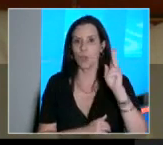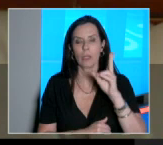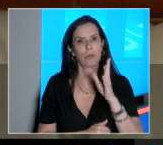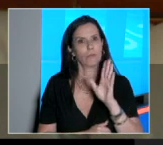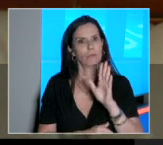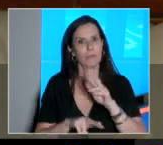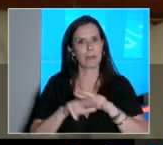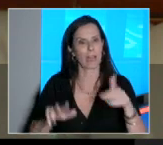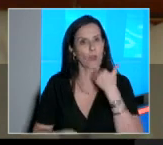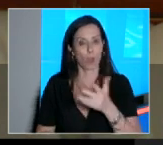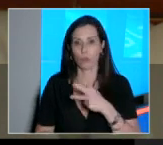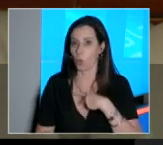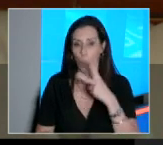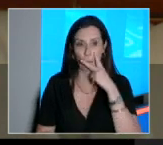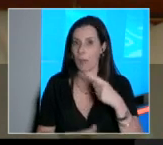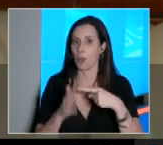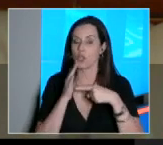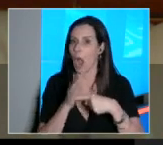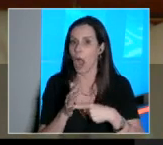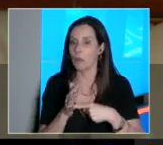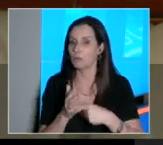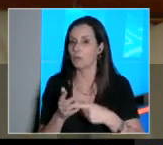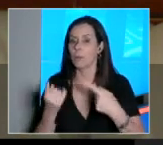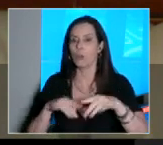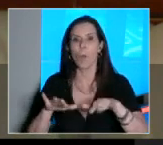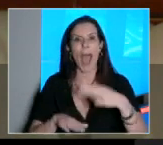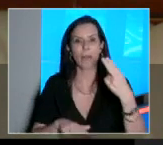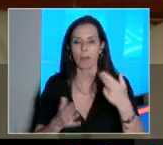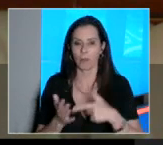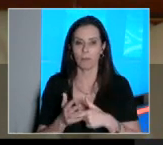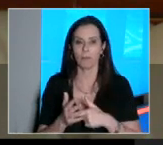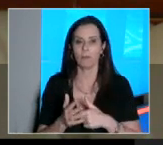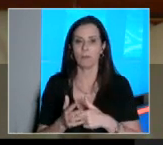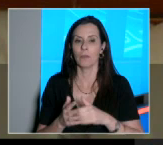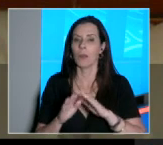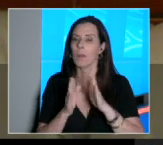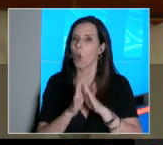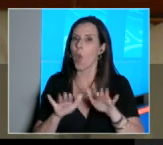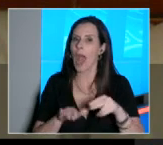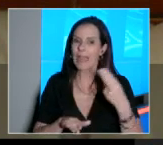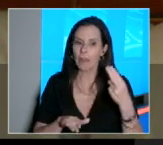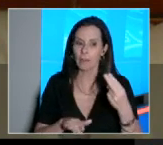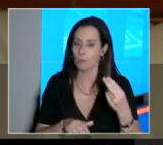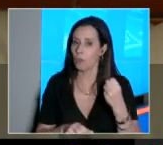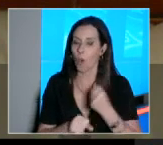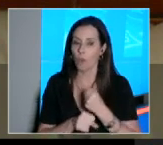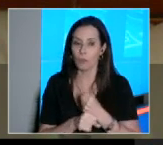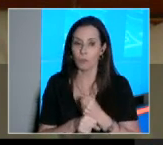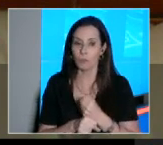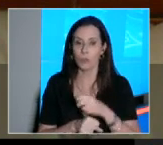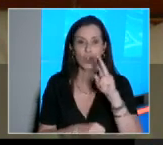ומחריף, ושאנחנו מסתכלים למשל בתחום ההייטק, ענפי התעשייה בתחום ההייטק, מועסקים שם